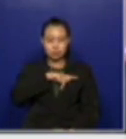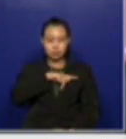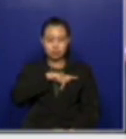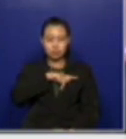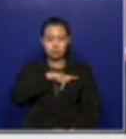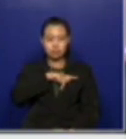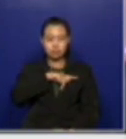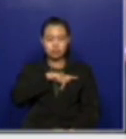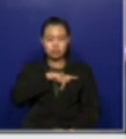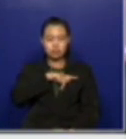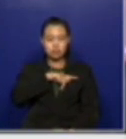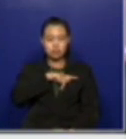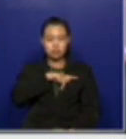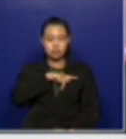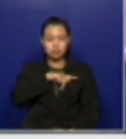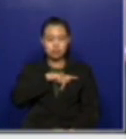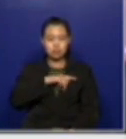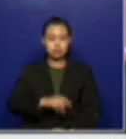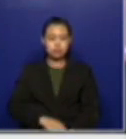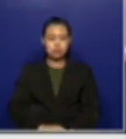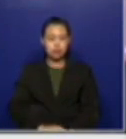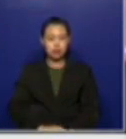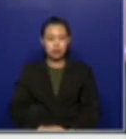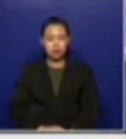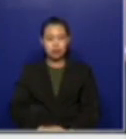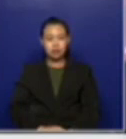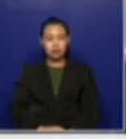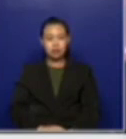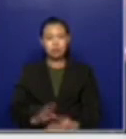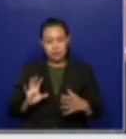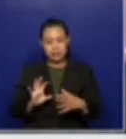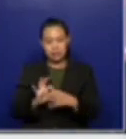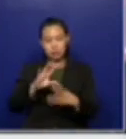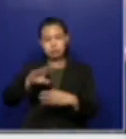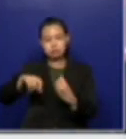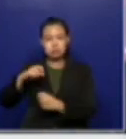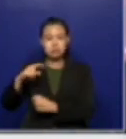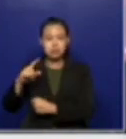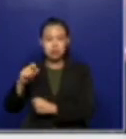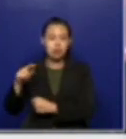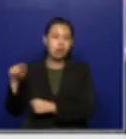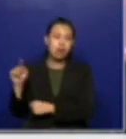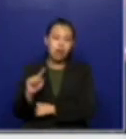ถ้าถามว่าแล้วมันเกี่ยวเรื่องกับเศรษฐกิจยังไงเกี่ยวครับมาดูต่อไ